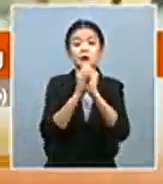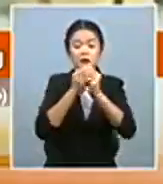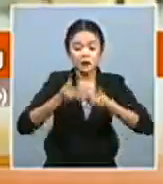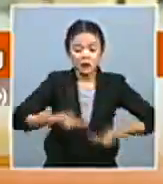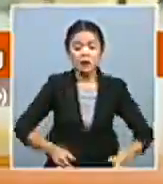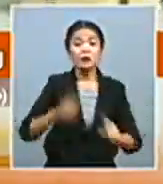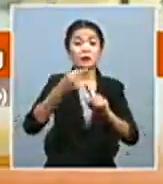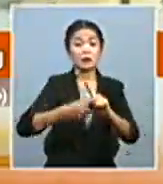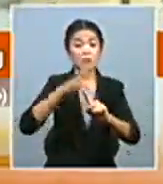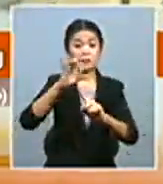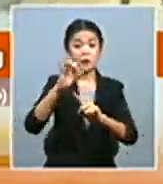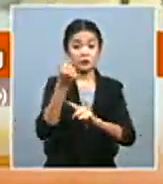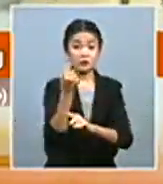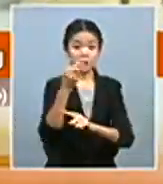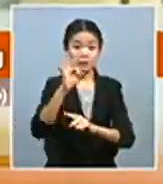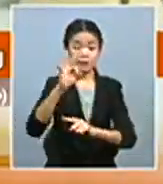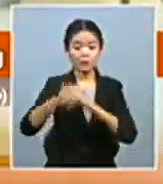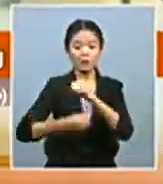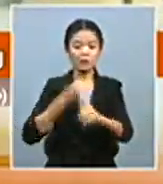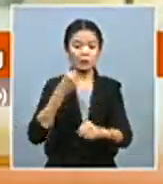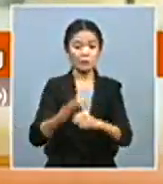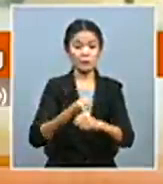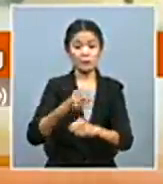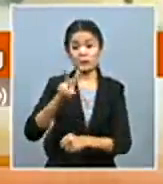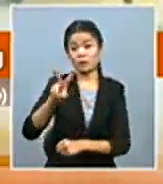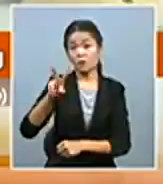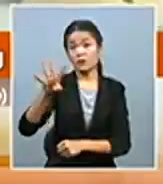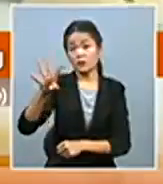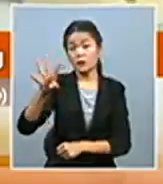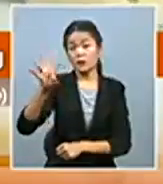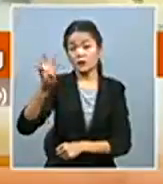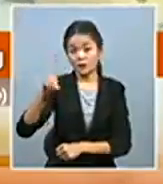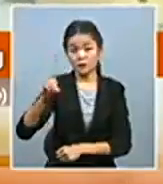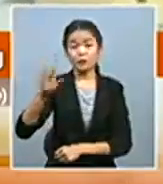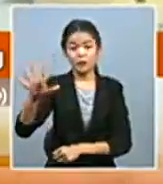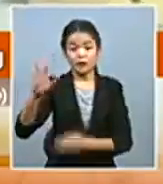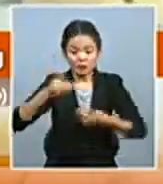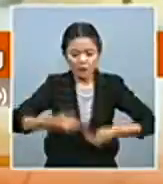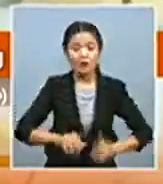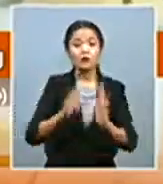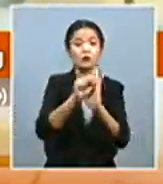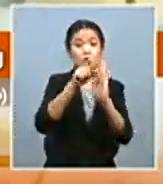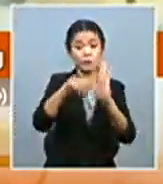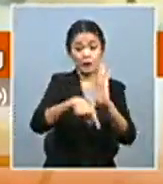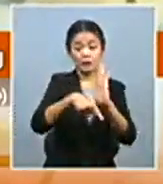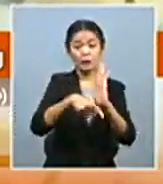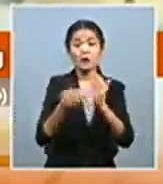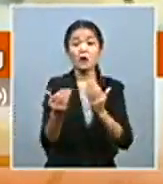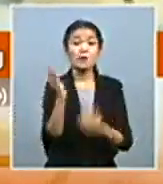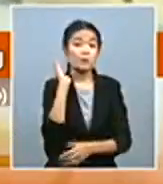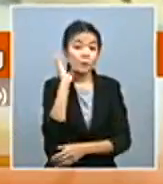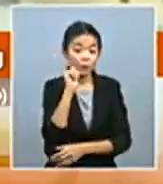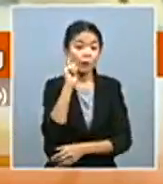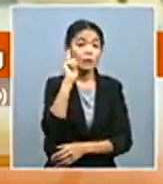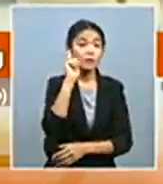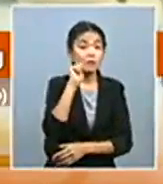ที่19สิงหาคมครับปีพุทธศักราช2475เป็นชาวจังหวัดสุพรรณบุรีนะครับเป็นบุตรของนายเซ่งกิมและน